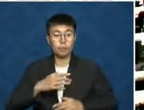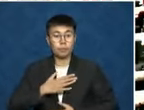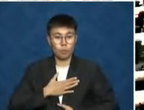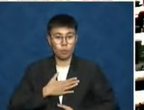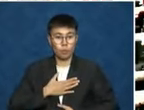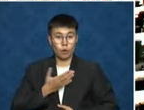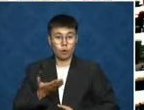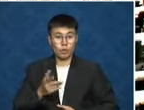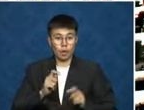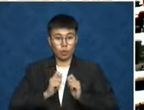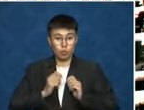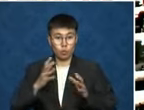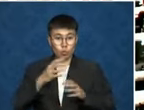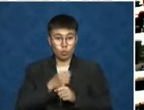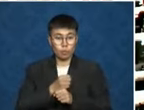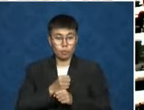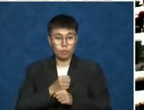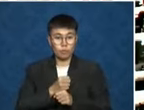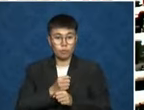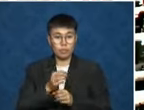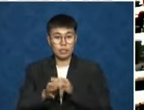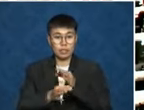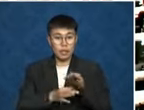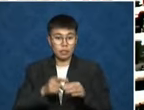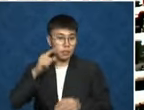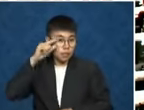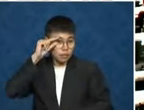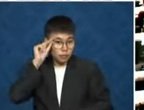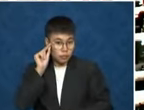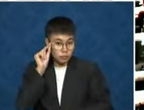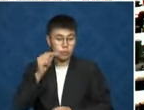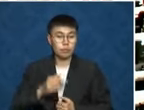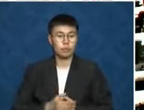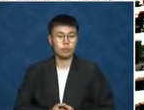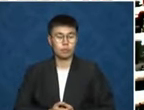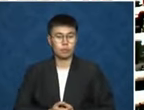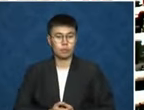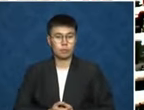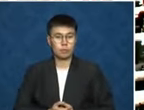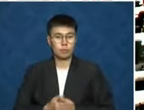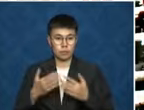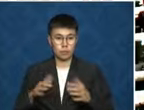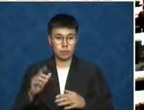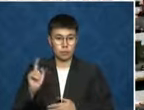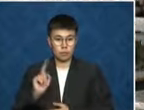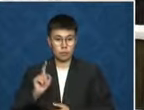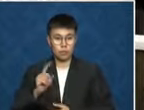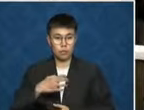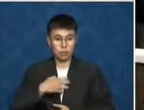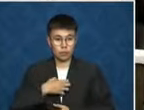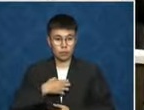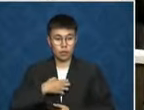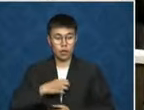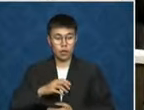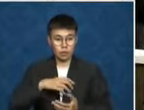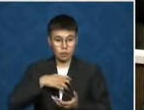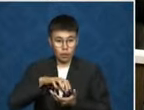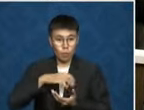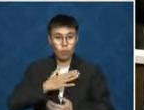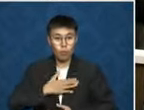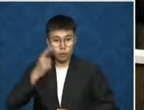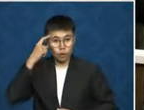าตพูดสรุปแทนผู้เสนอยติท่านเท่าพิภพลิ้มจิตกรนะครับแล้วก็อยากจะนำเรียนท่านประธานว่าผ